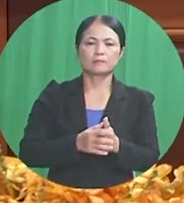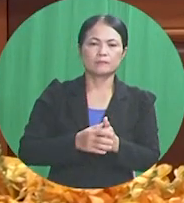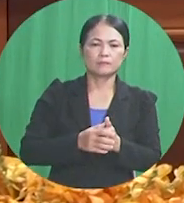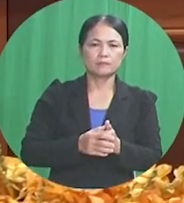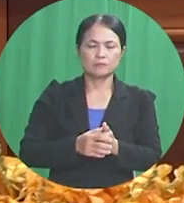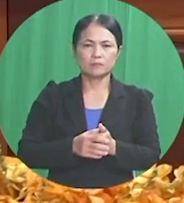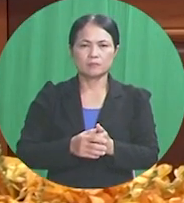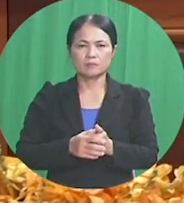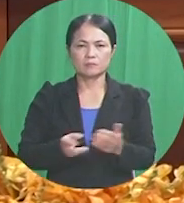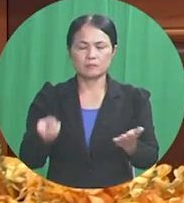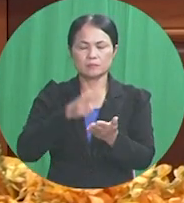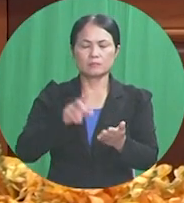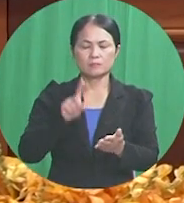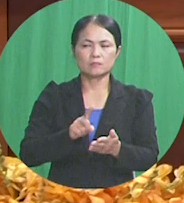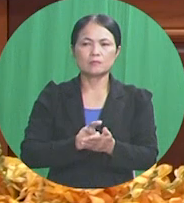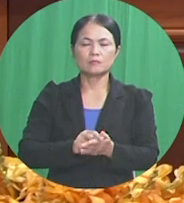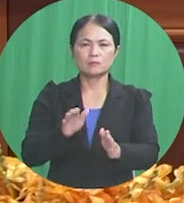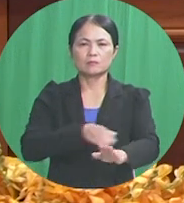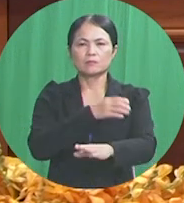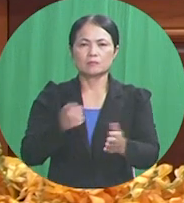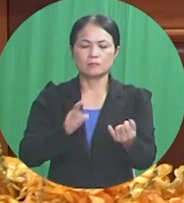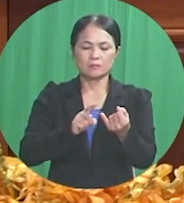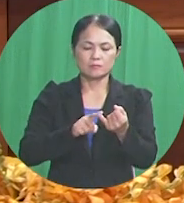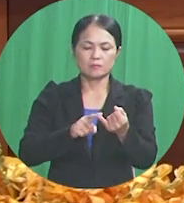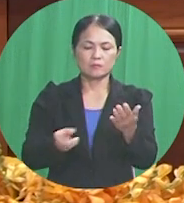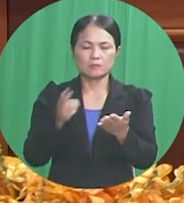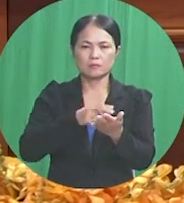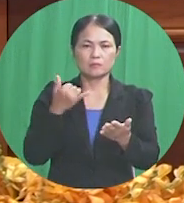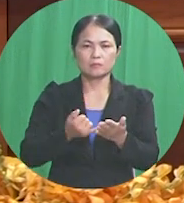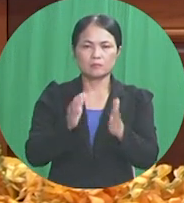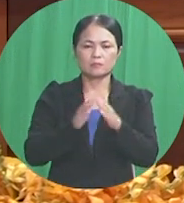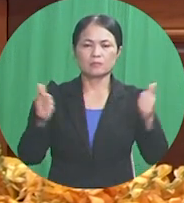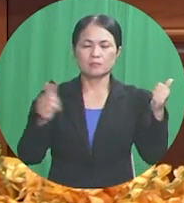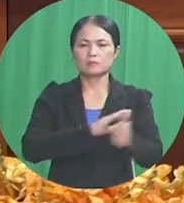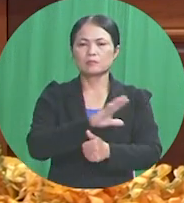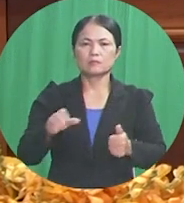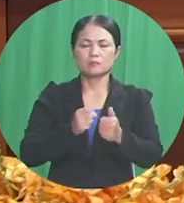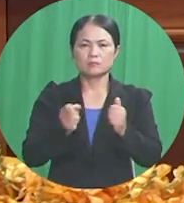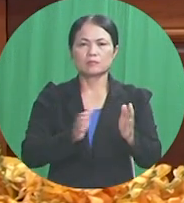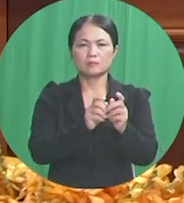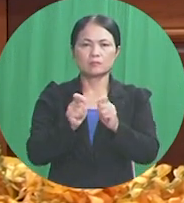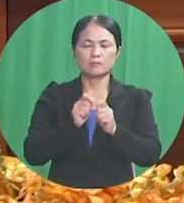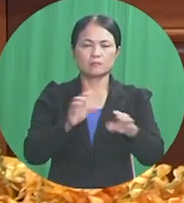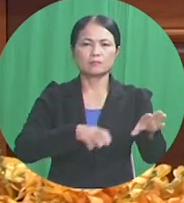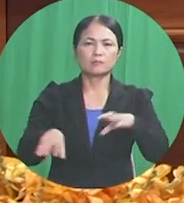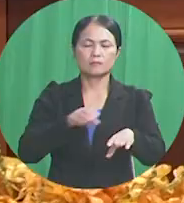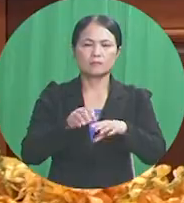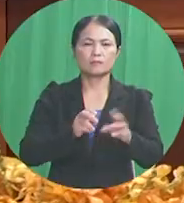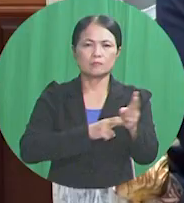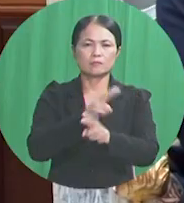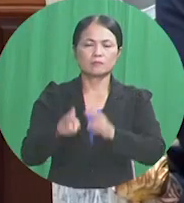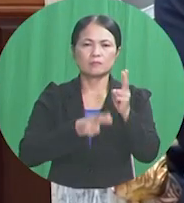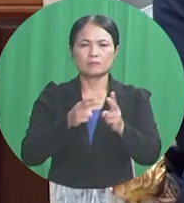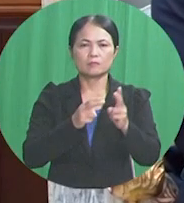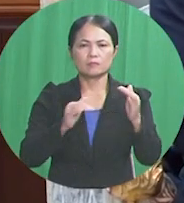จับตั้งปีอนาตีมวยระหดดอจองอนาตีประมวยนี้รัฐสภากัมพูชีกบาลรวมจำนายอย่างสกรรมขนองกาไทยระซาห